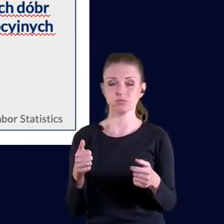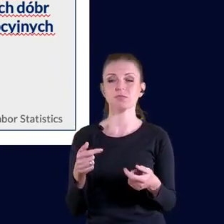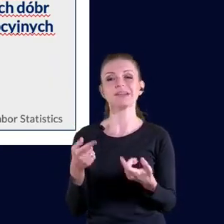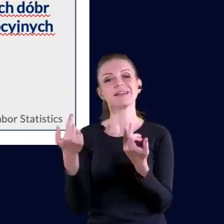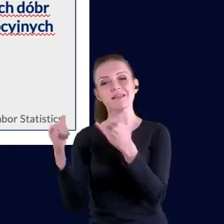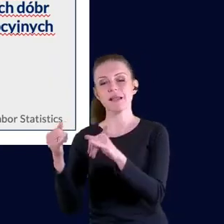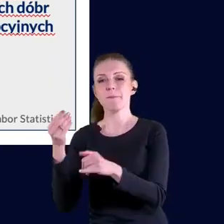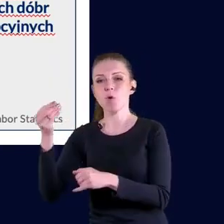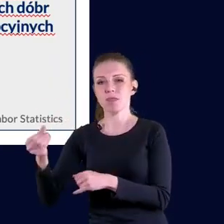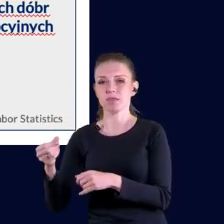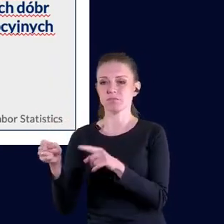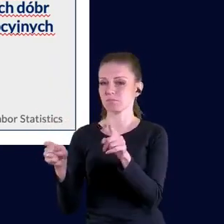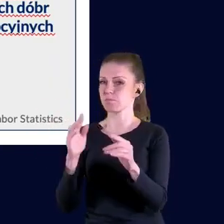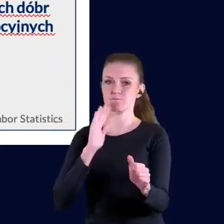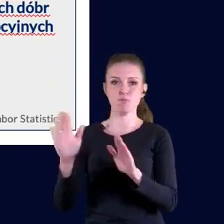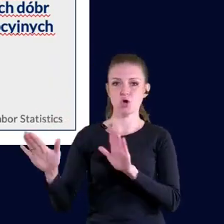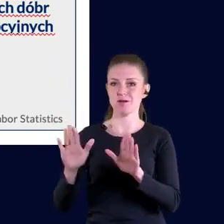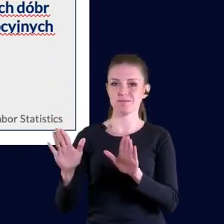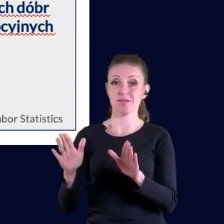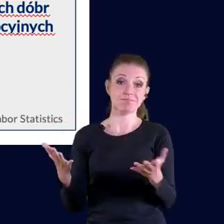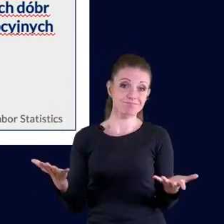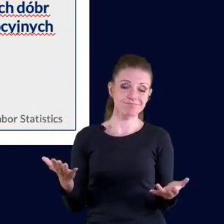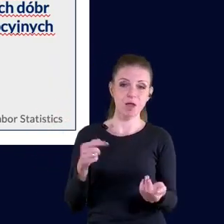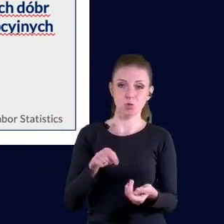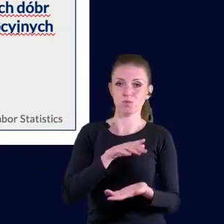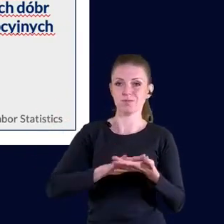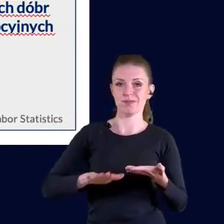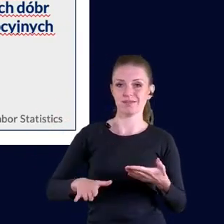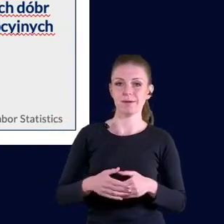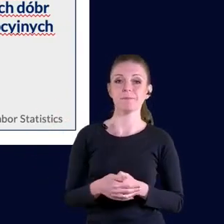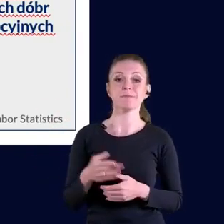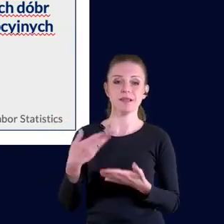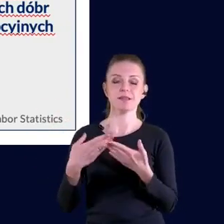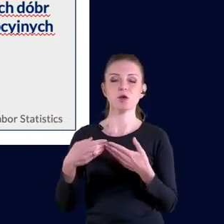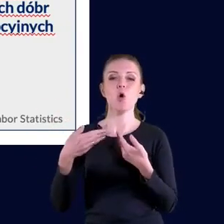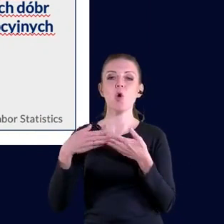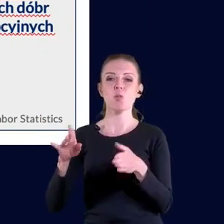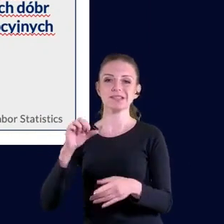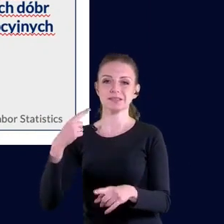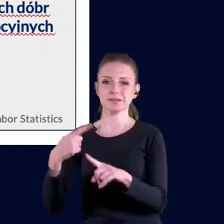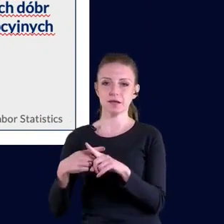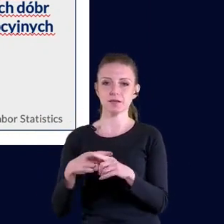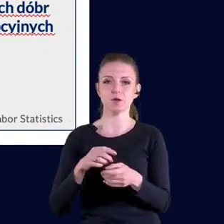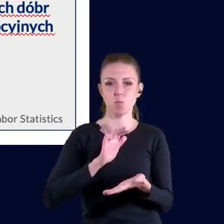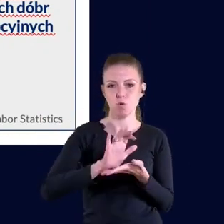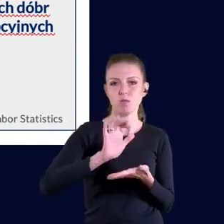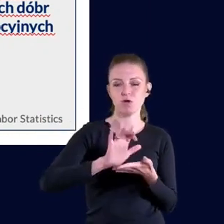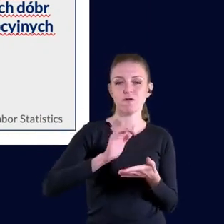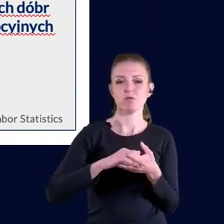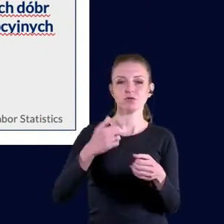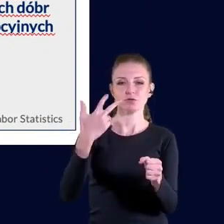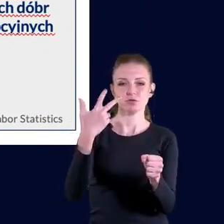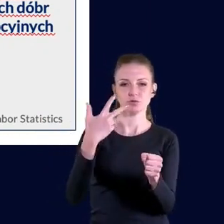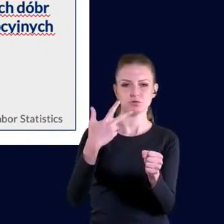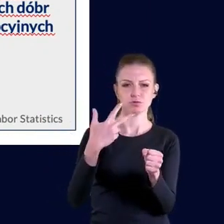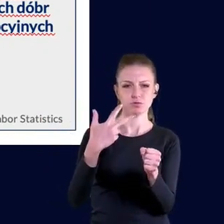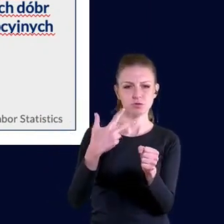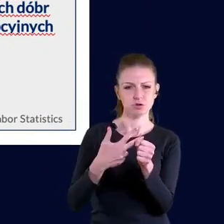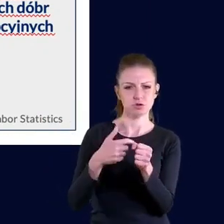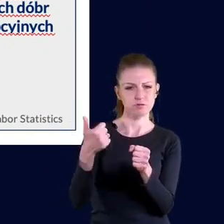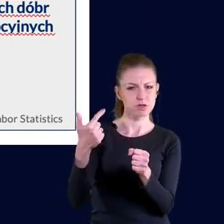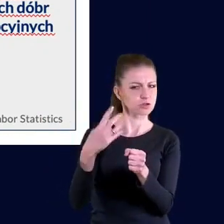komercyjnych i w tym krótkim czasie open-source opublikował 42 podręczniki i